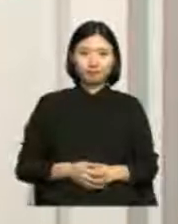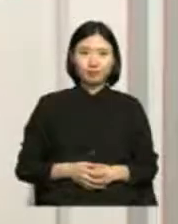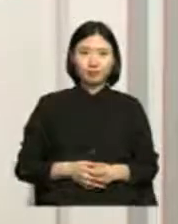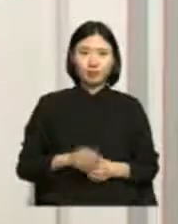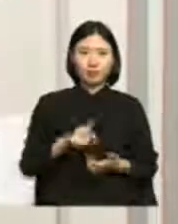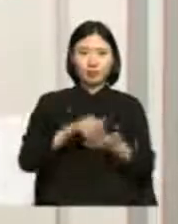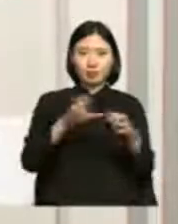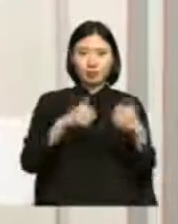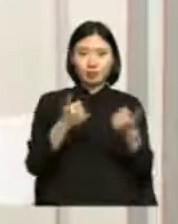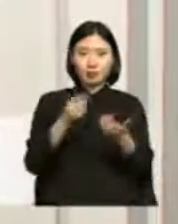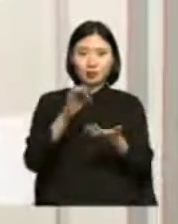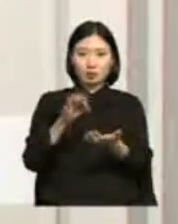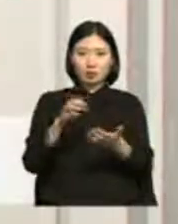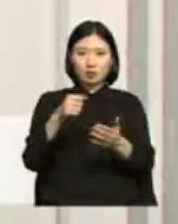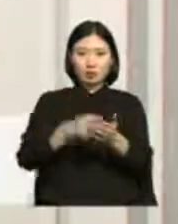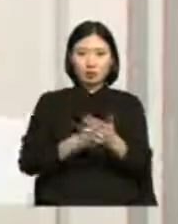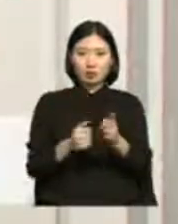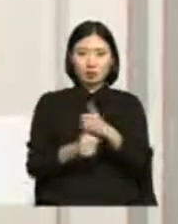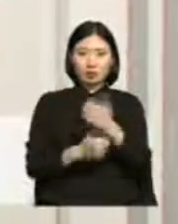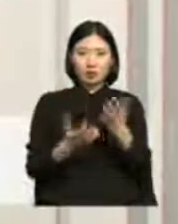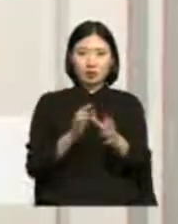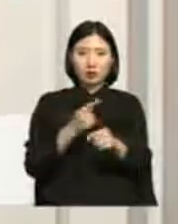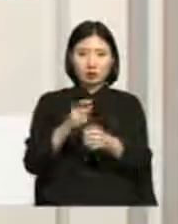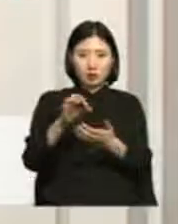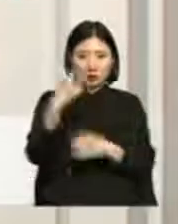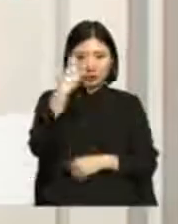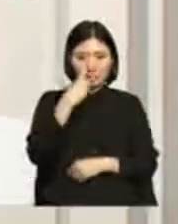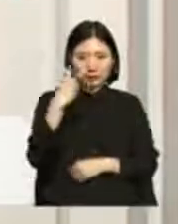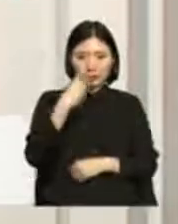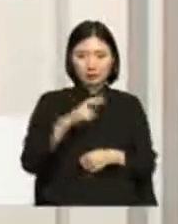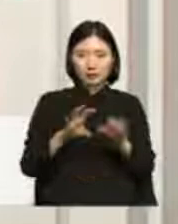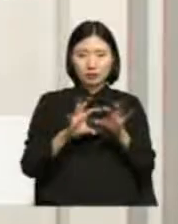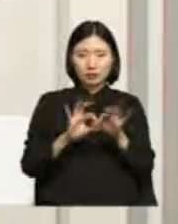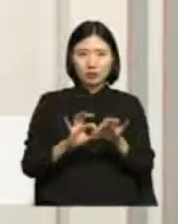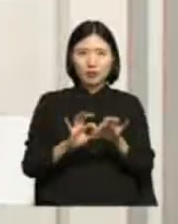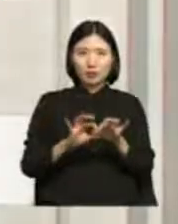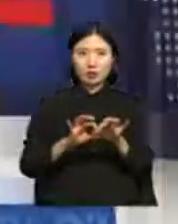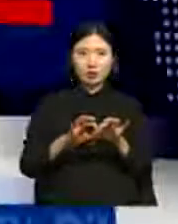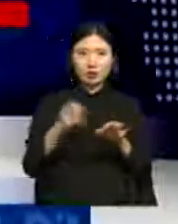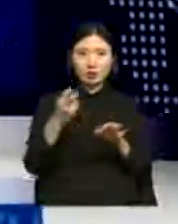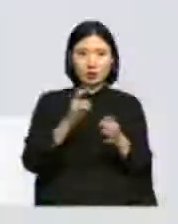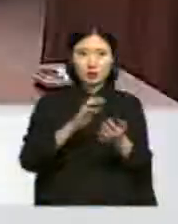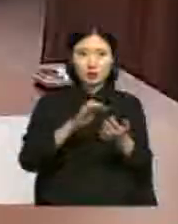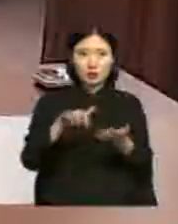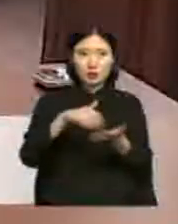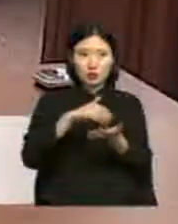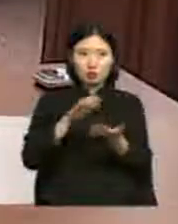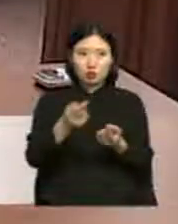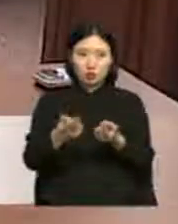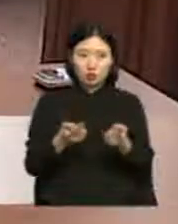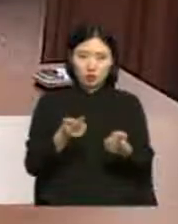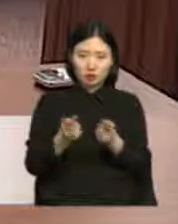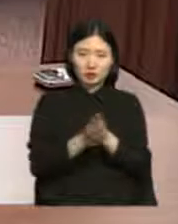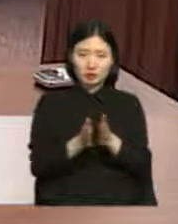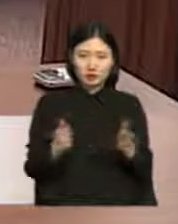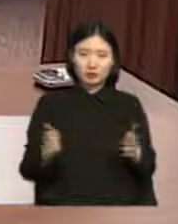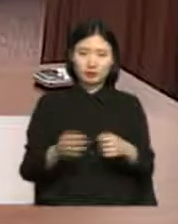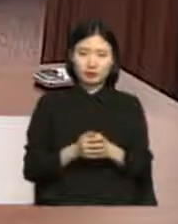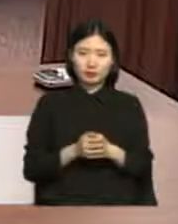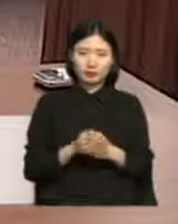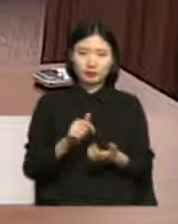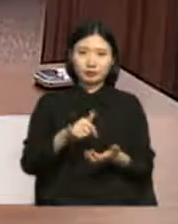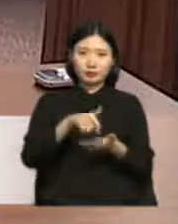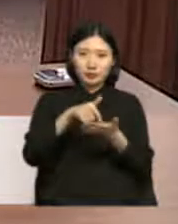광진구 의회 예산 결산 위원회가 내년도 예산안 심사를 거쳐 개수 조정을 시작했습니다 광진구 의원들은